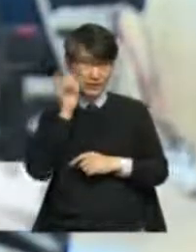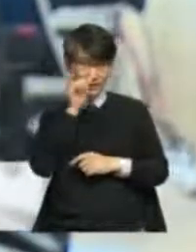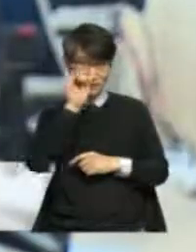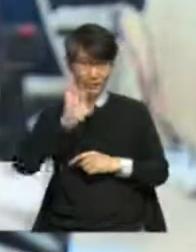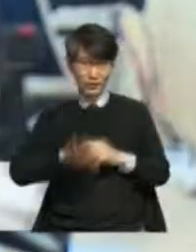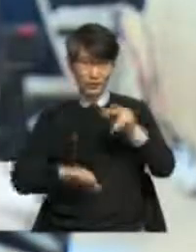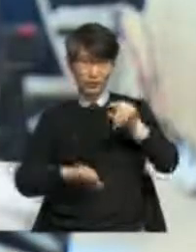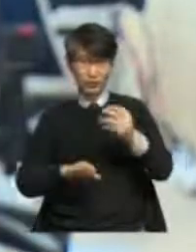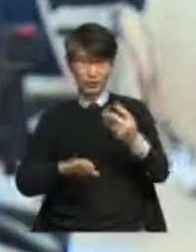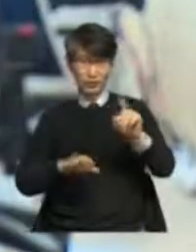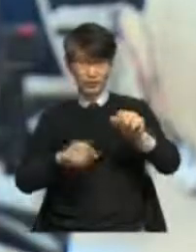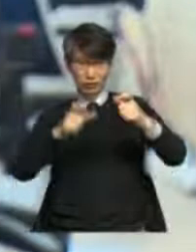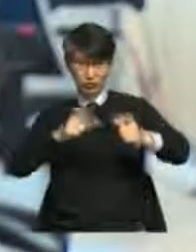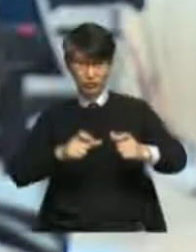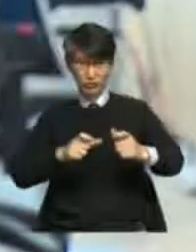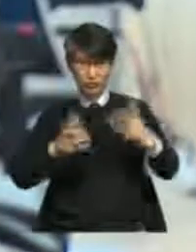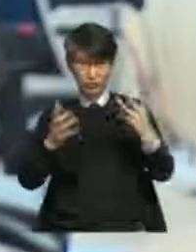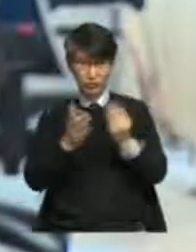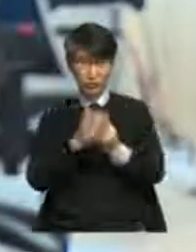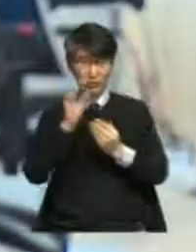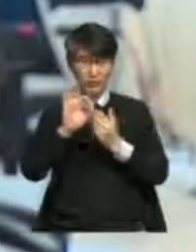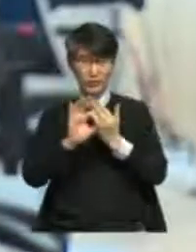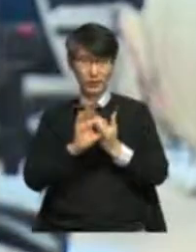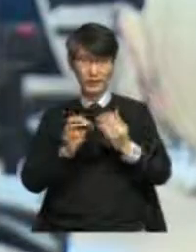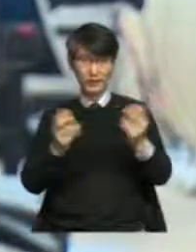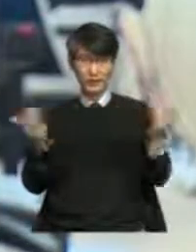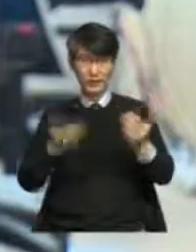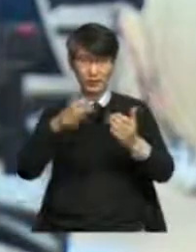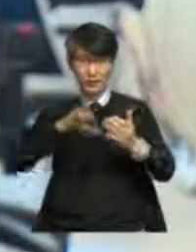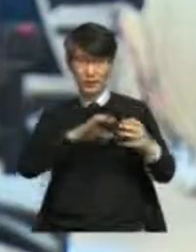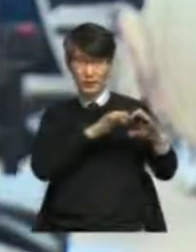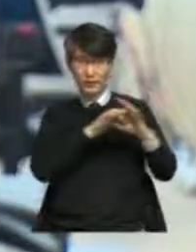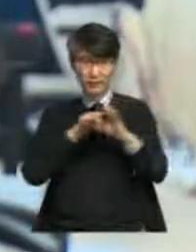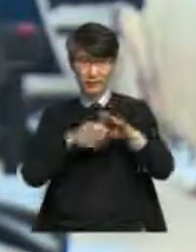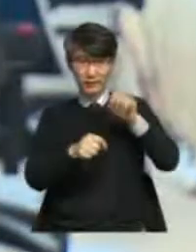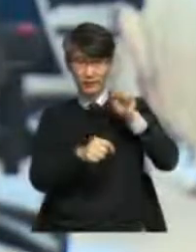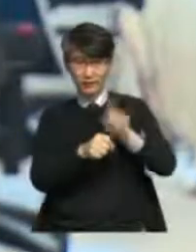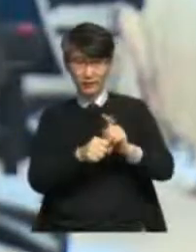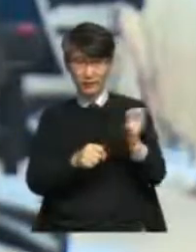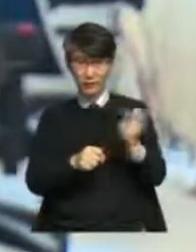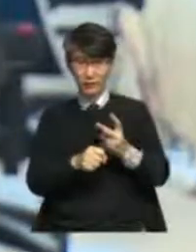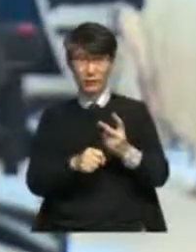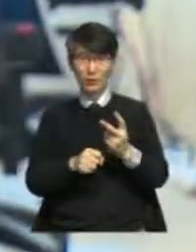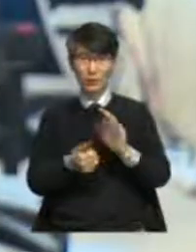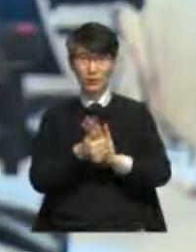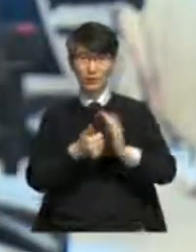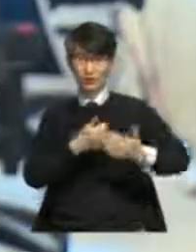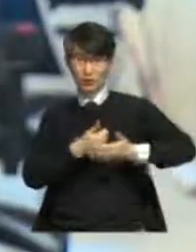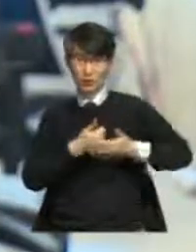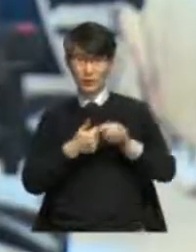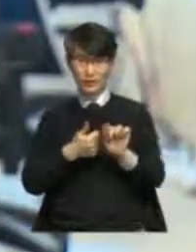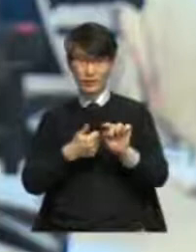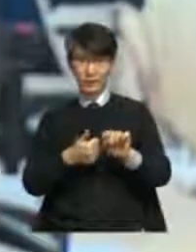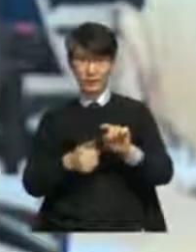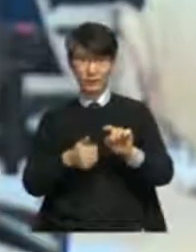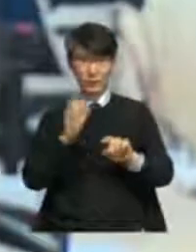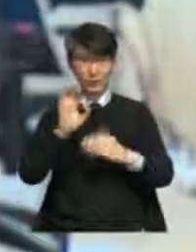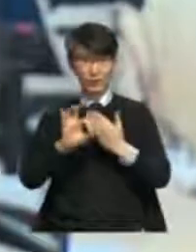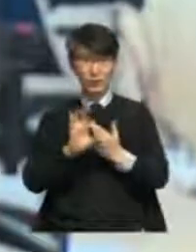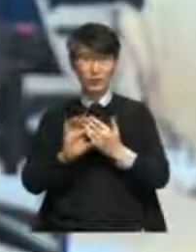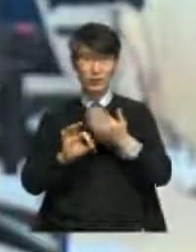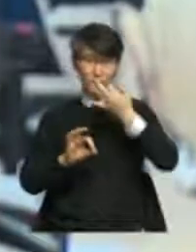걸지만 중랑군 전체로도 보면 예를 들면 그 사업지 간의 어떤 연계성 또는 뭐 도움을 주고받는 거 이런 측면에서